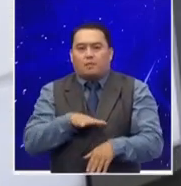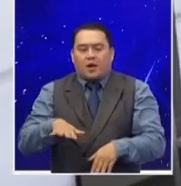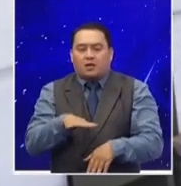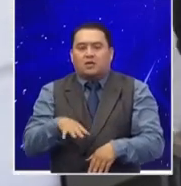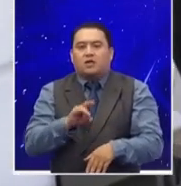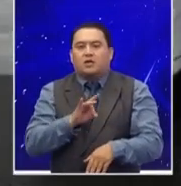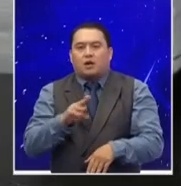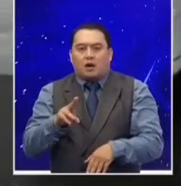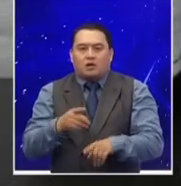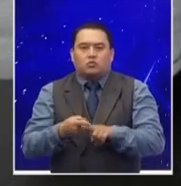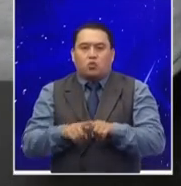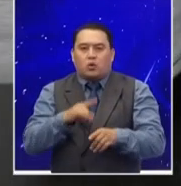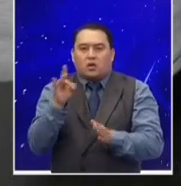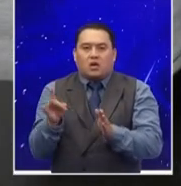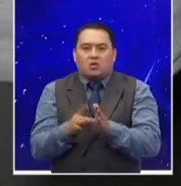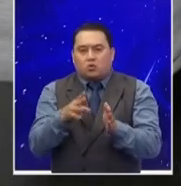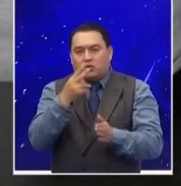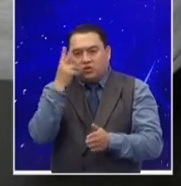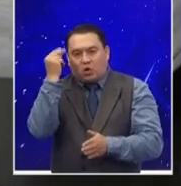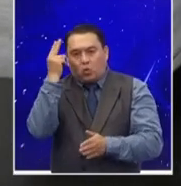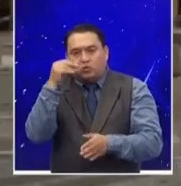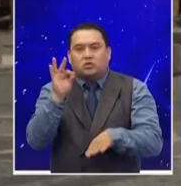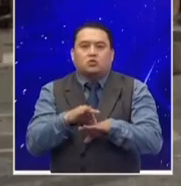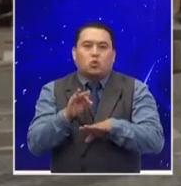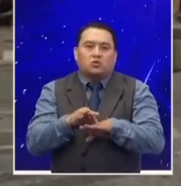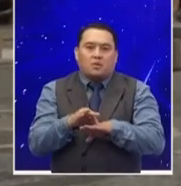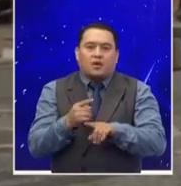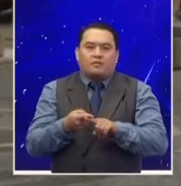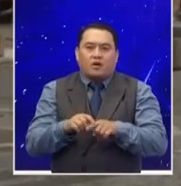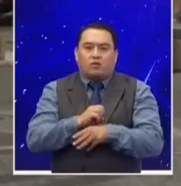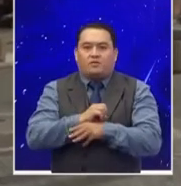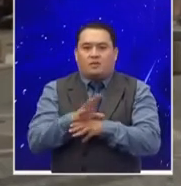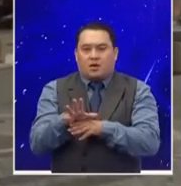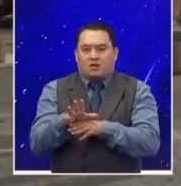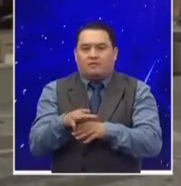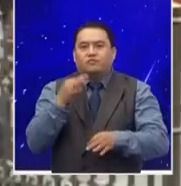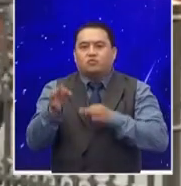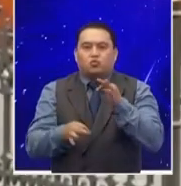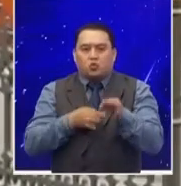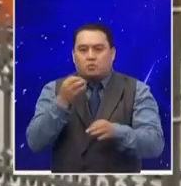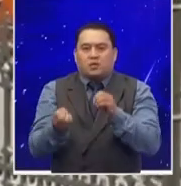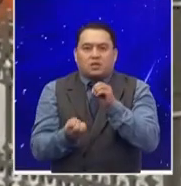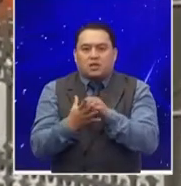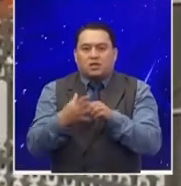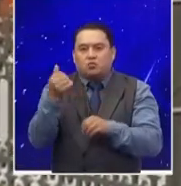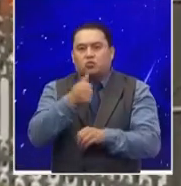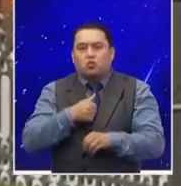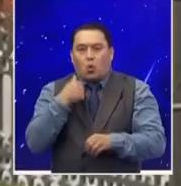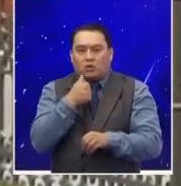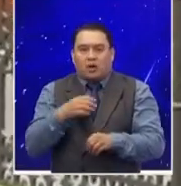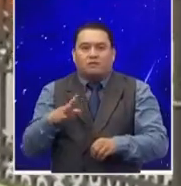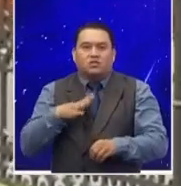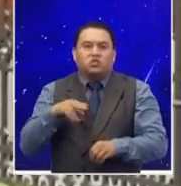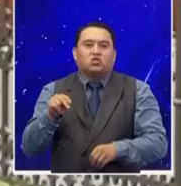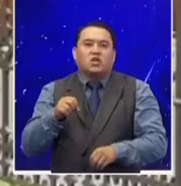территории страны после того, как было зафиксировано рекордное число новых случаев заражения коронавирусом за сутки –